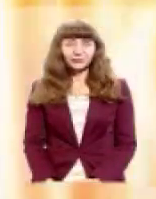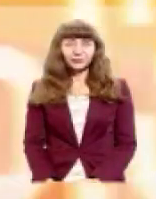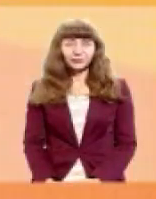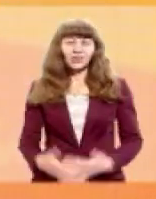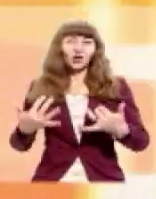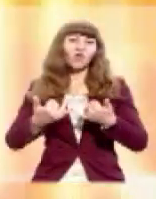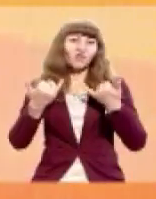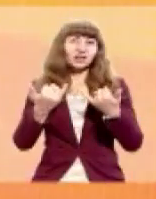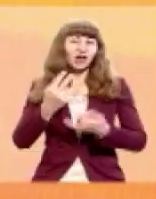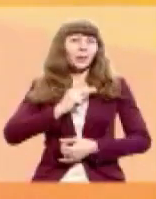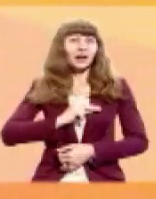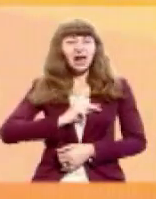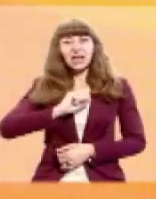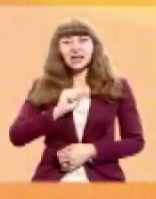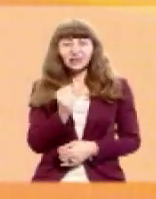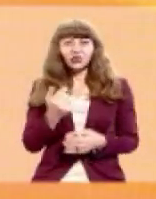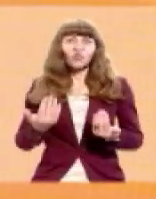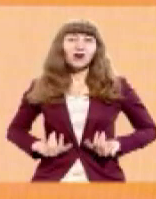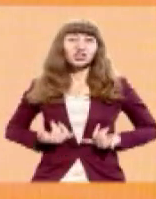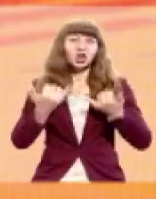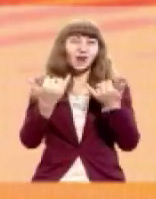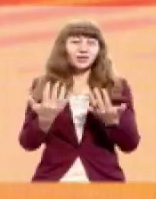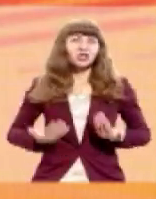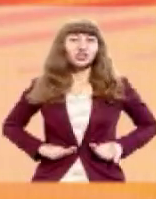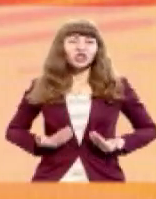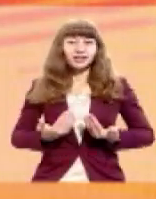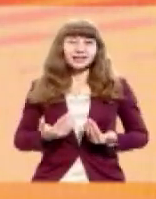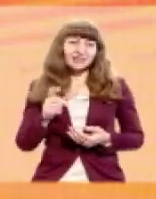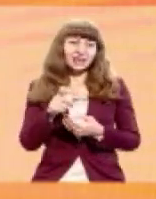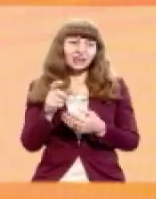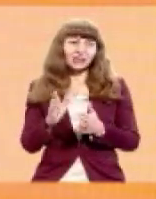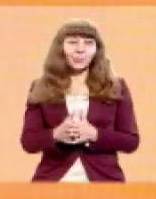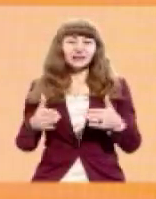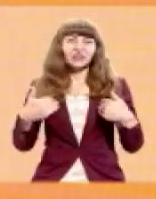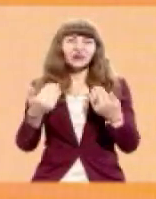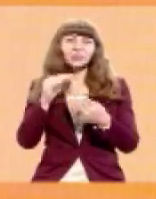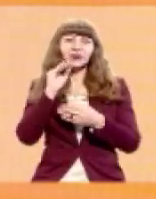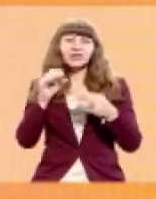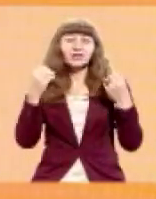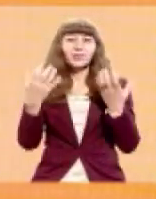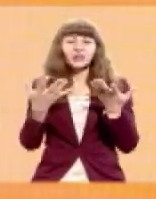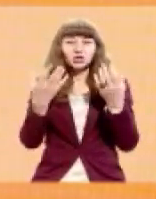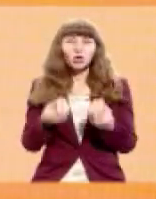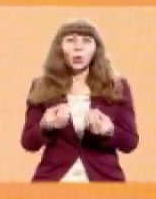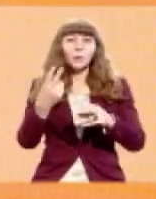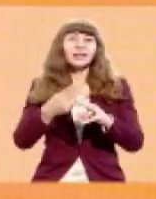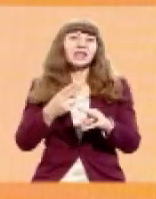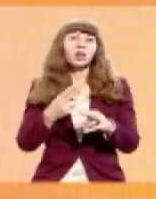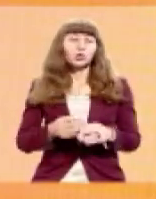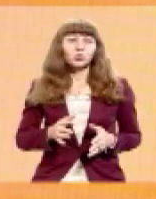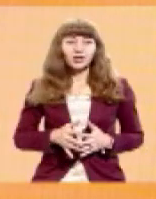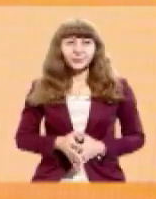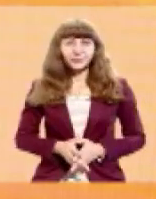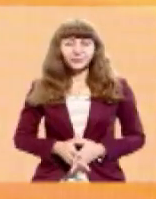Уважаемые коллеги, уважаемые жители района Бейімбет Майлина. Құрметті әріптестер, құрметті Бейімбет Майлин ауданының